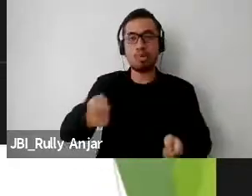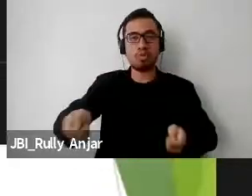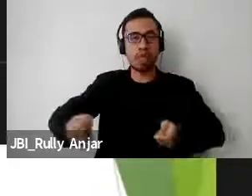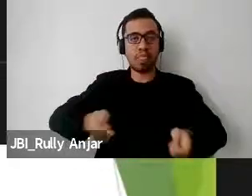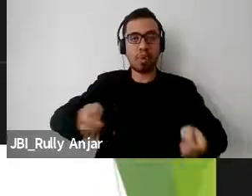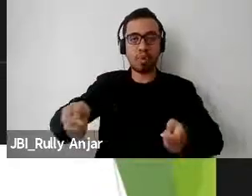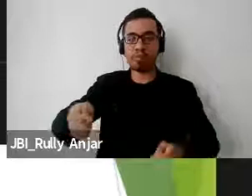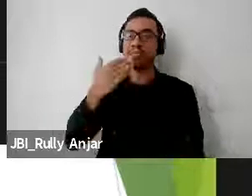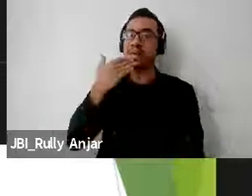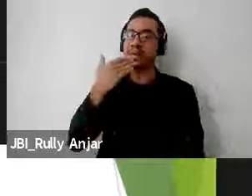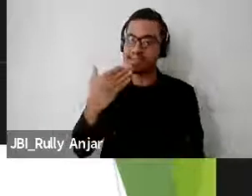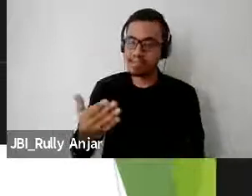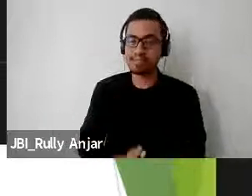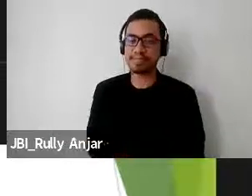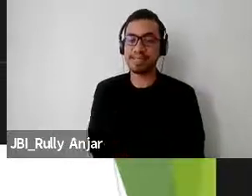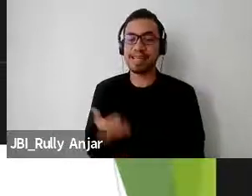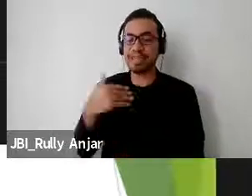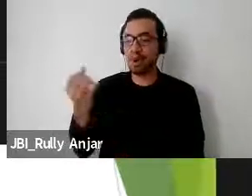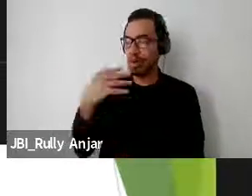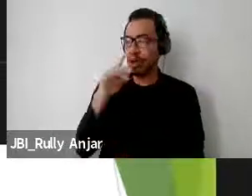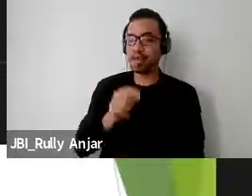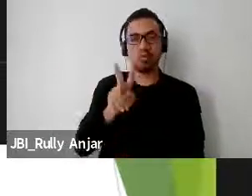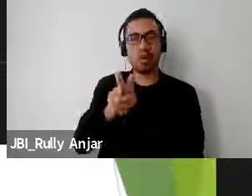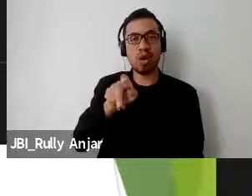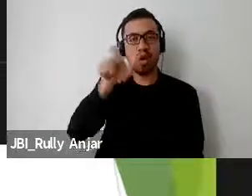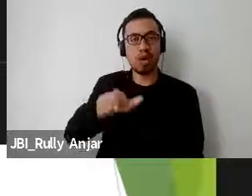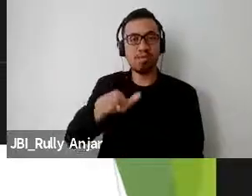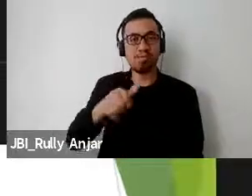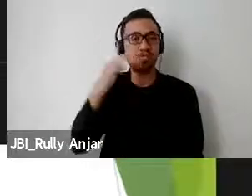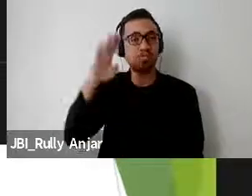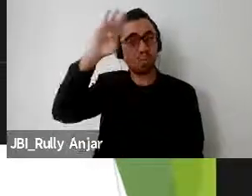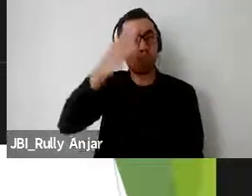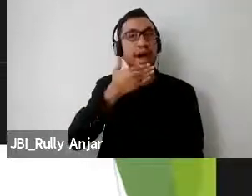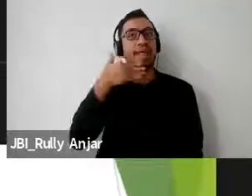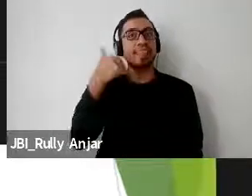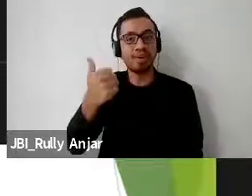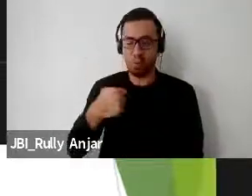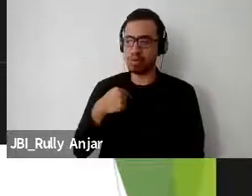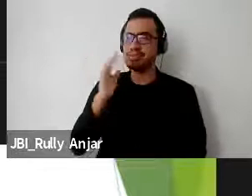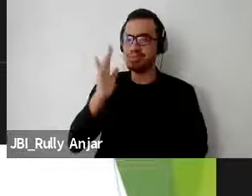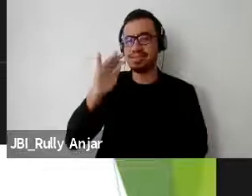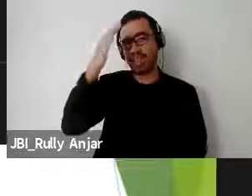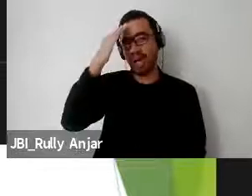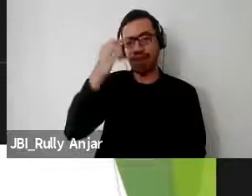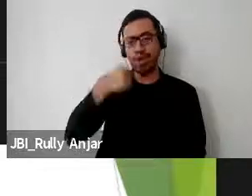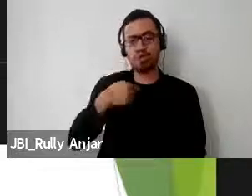sanjungannya bahwa ada dua pria ganteng, dan memang betul-betul saya menyadari bahwa saya memang ganteng, Pak.